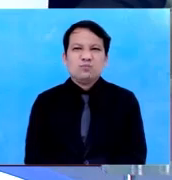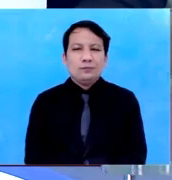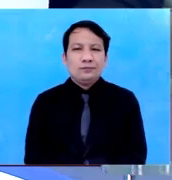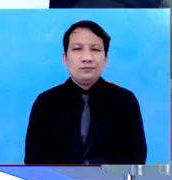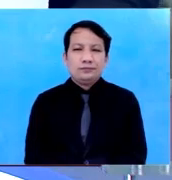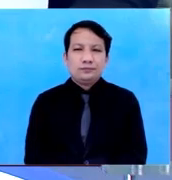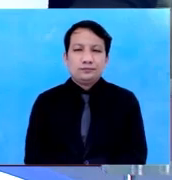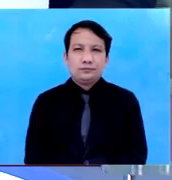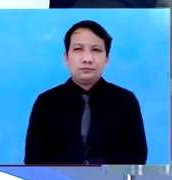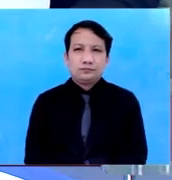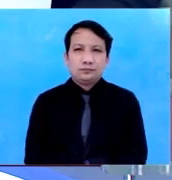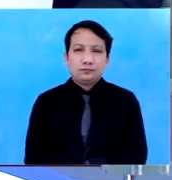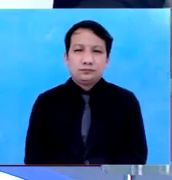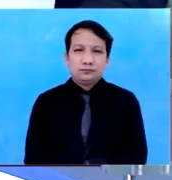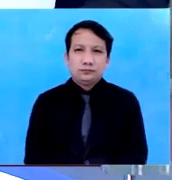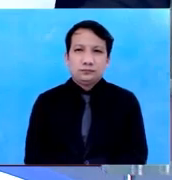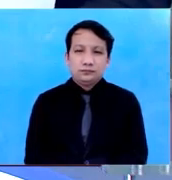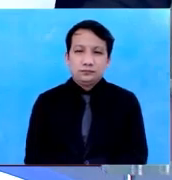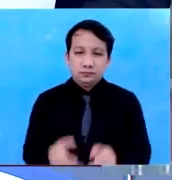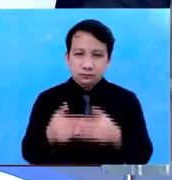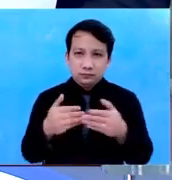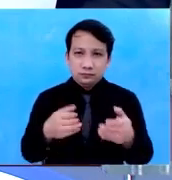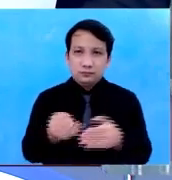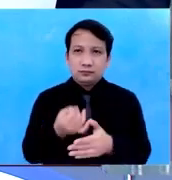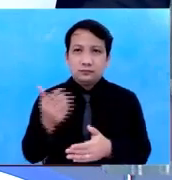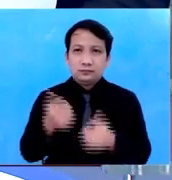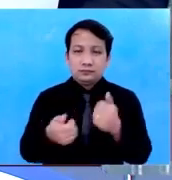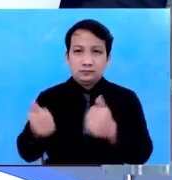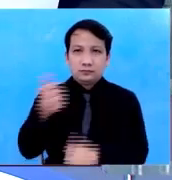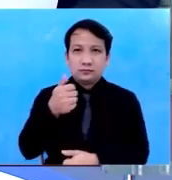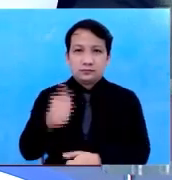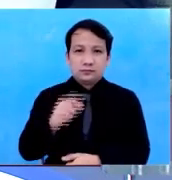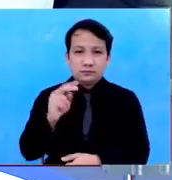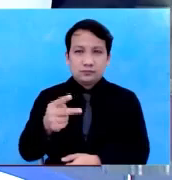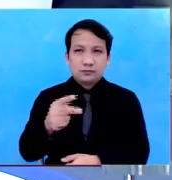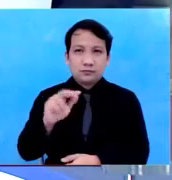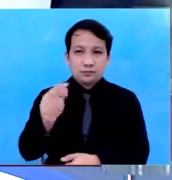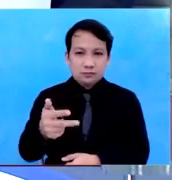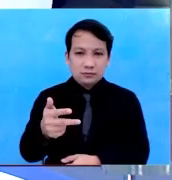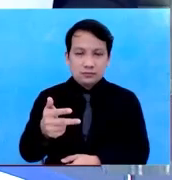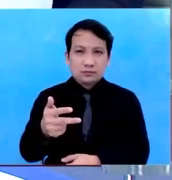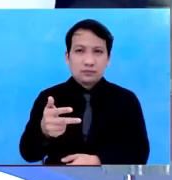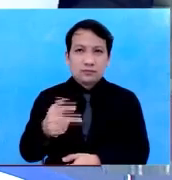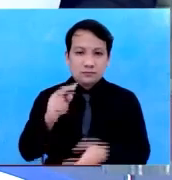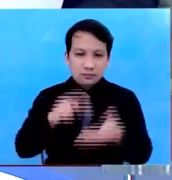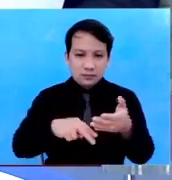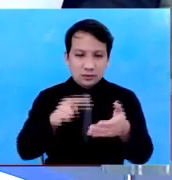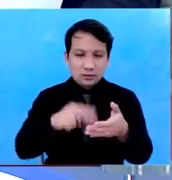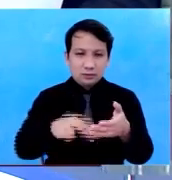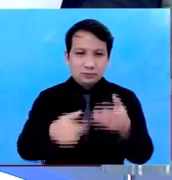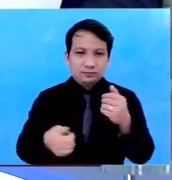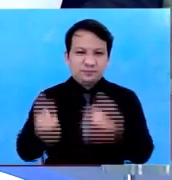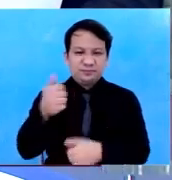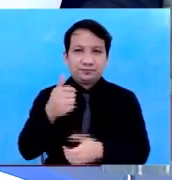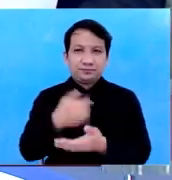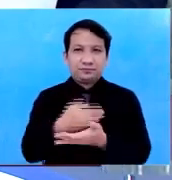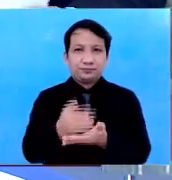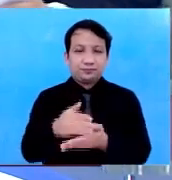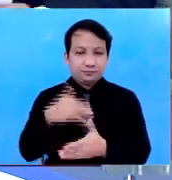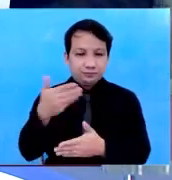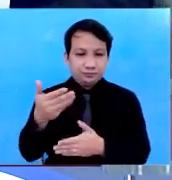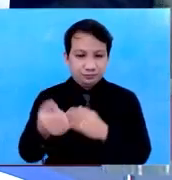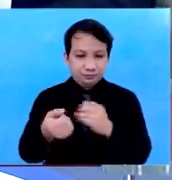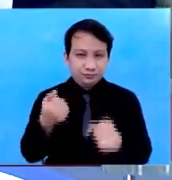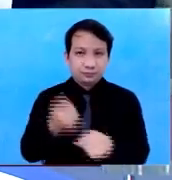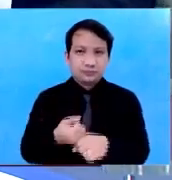Magandang araw bago mag-recess ang Kongreso. Pasado na sa second at third and final reading ang panukalang budget para sa susunod na taon.